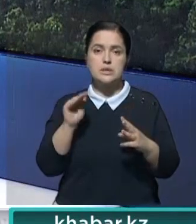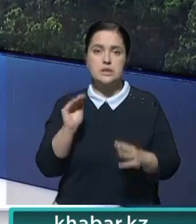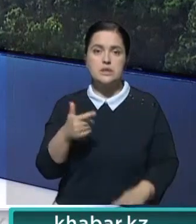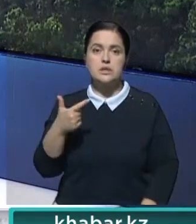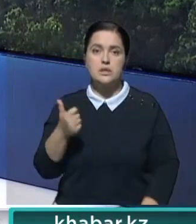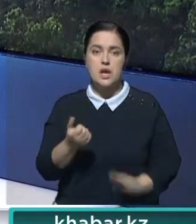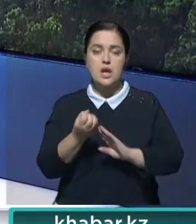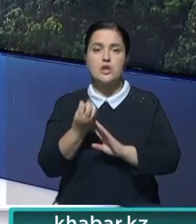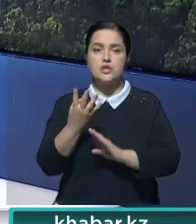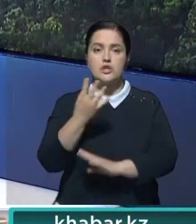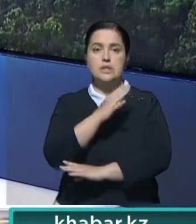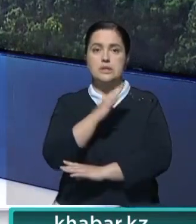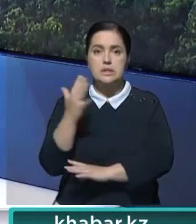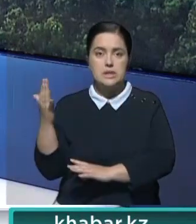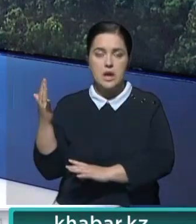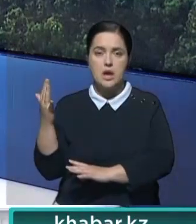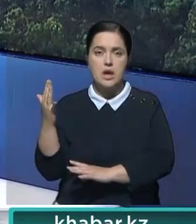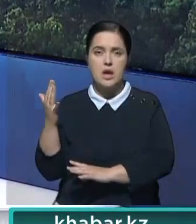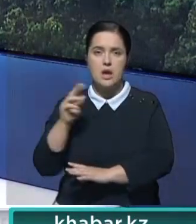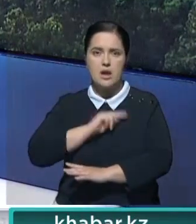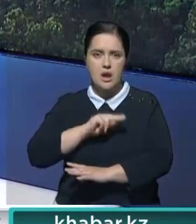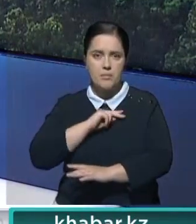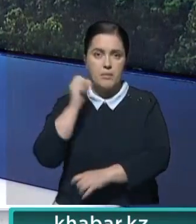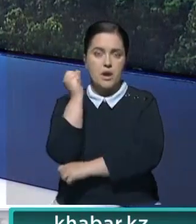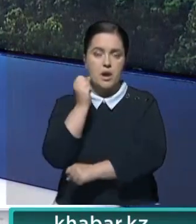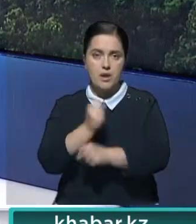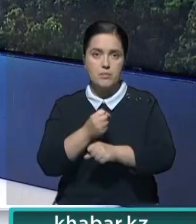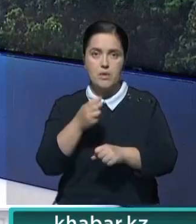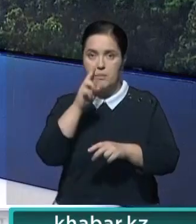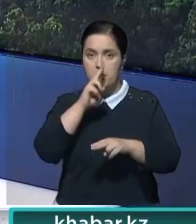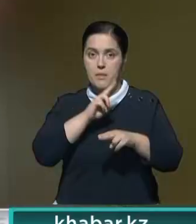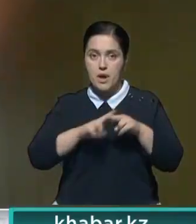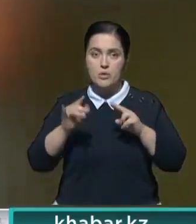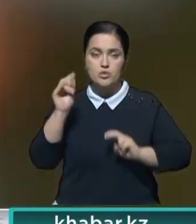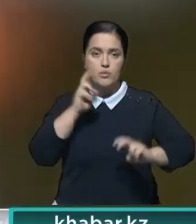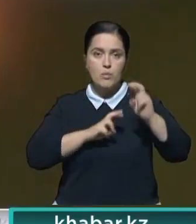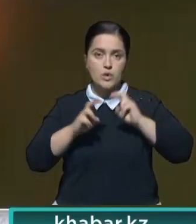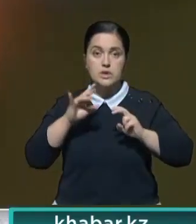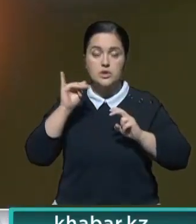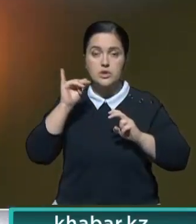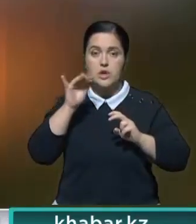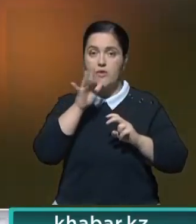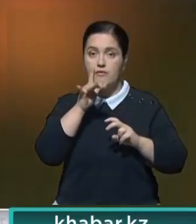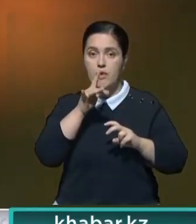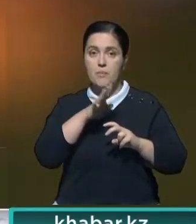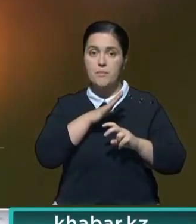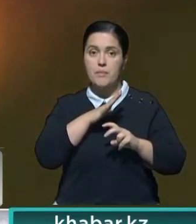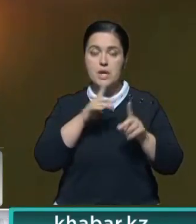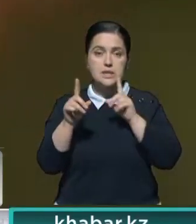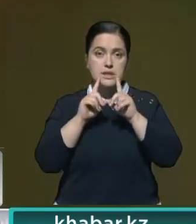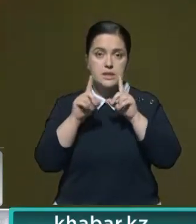достигла 30 тысяч гектаров 14 лесников перестали выходить на связь ведутся их поиски об этом стало известно во время проведения